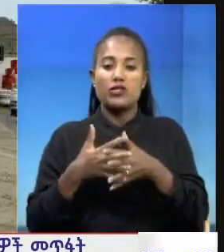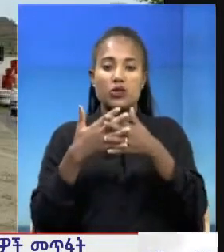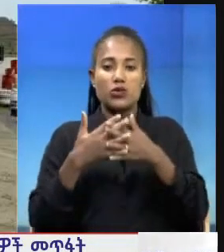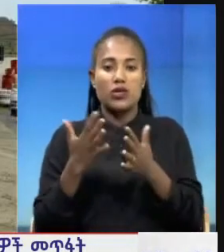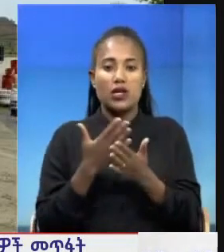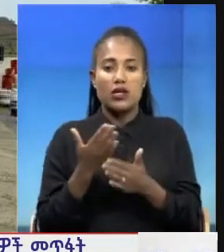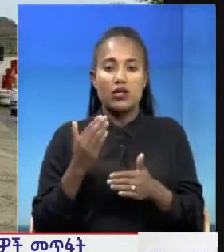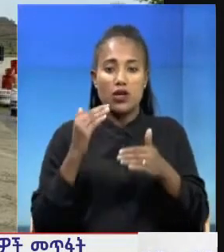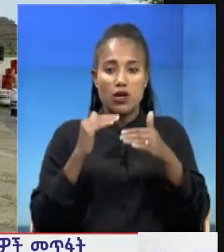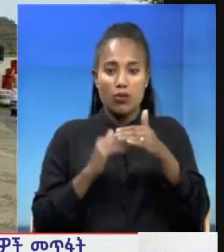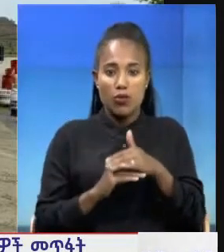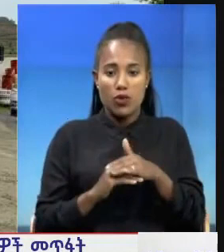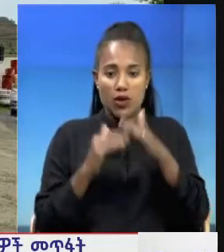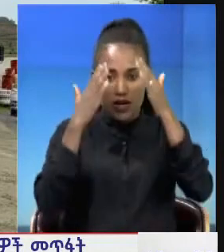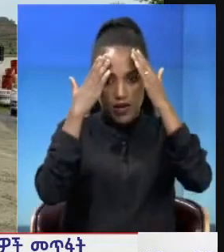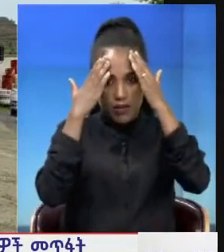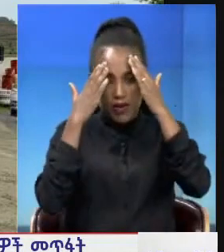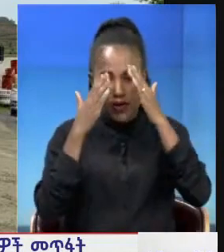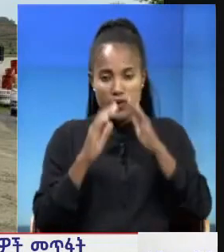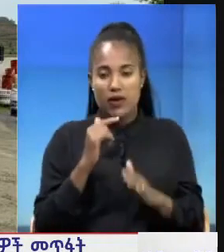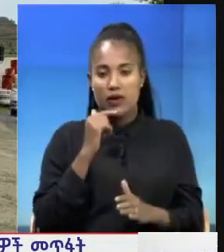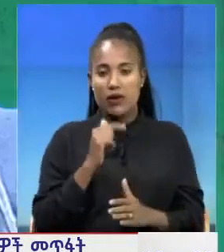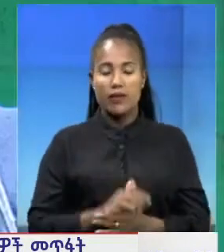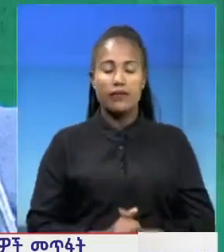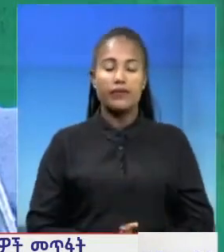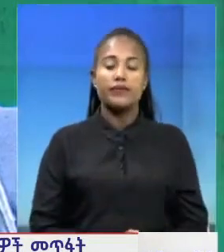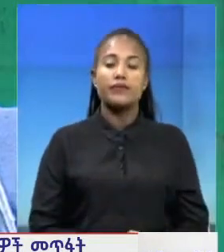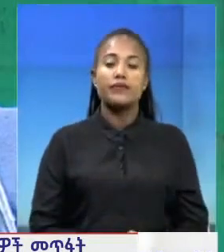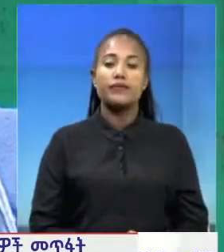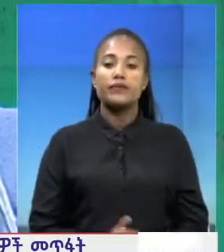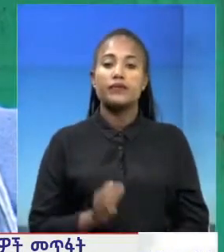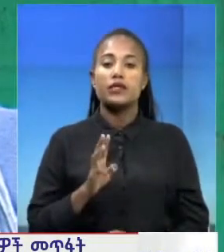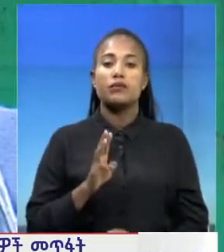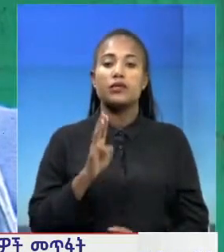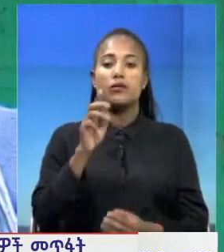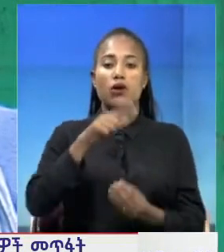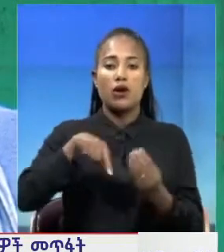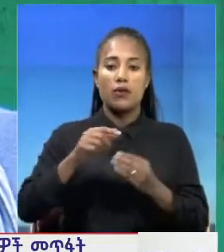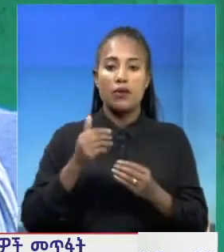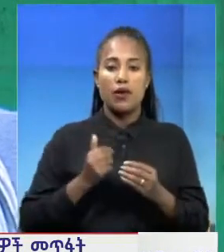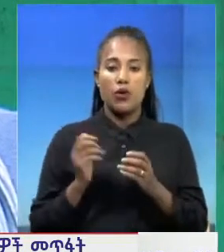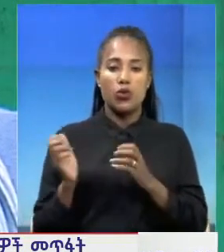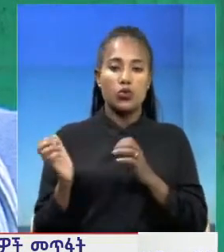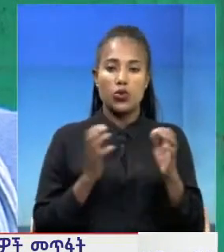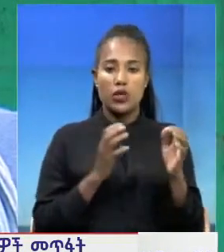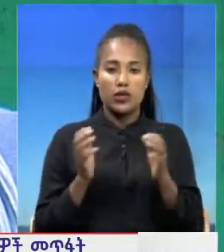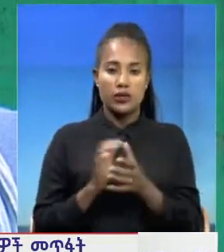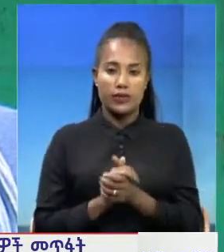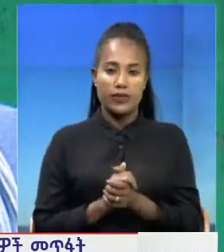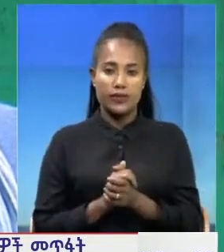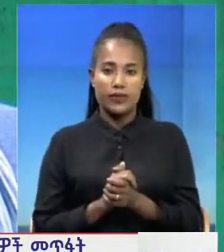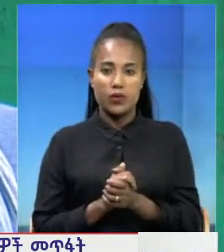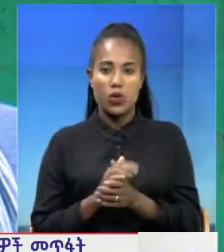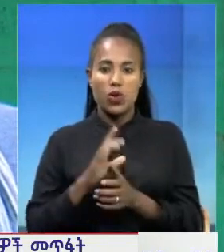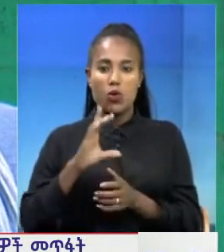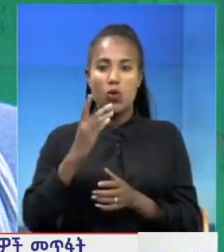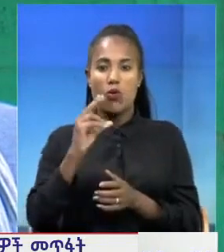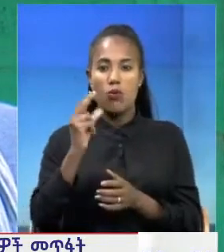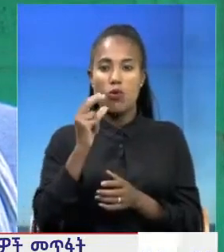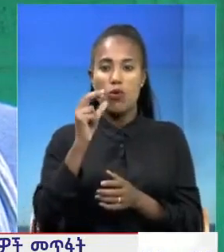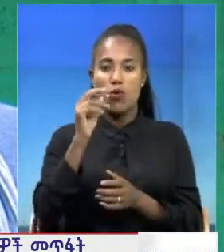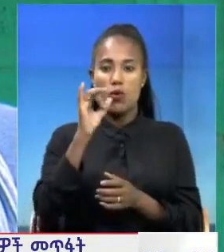የት እንደደረሱ እንደማይታወቅ ይገልጻሉ። በሰሜኑ አካባቢ ባለው ጦርነት ከኮምቦልቻ